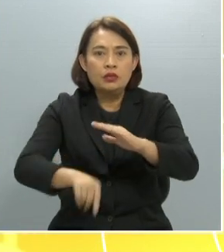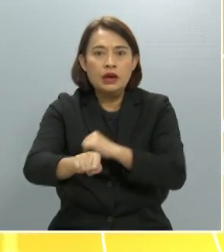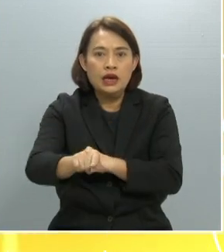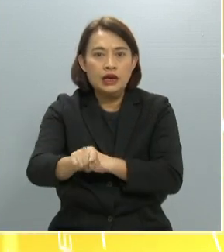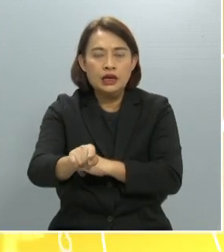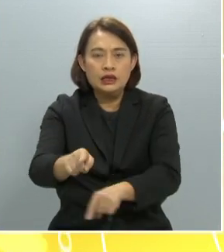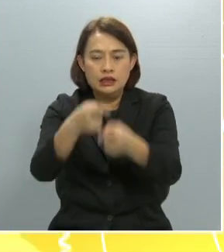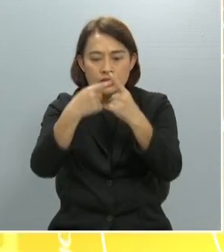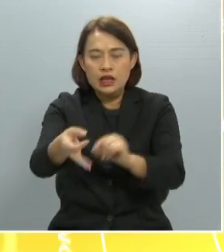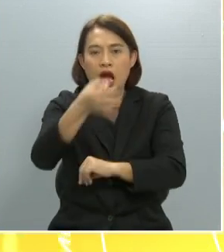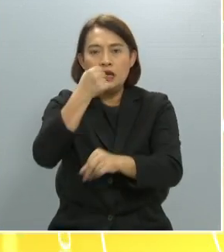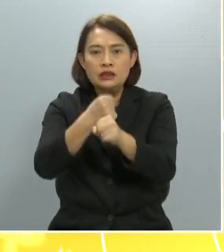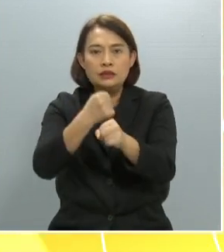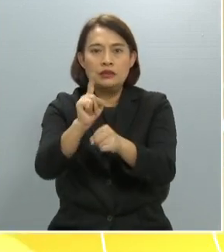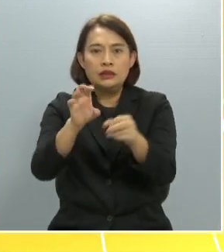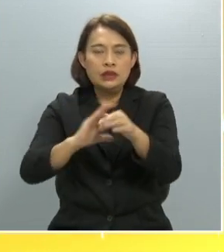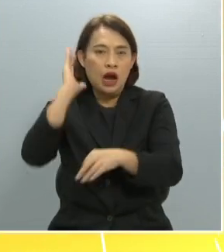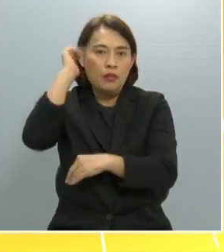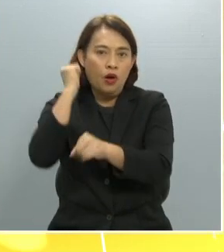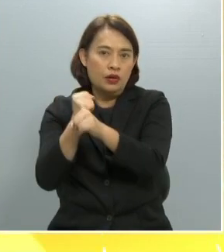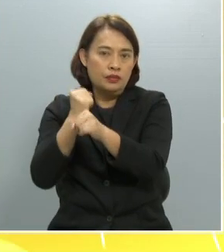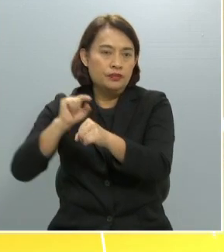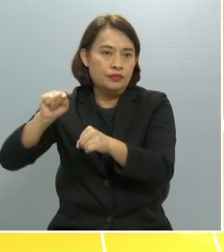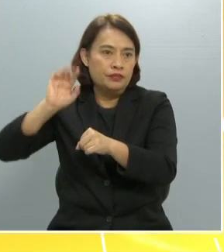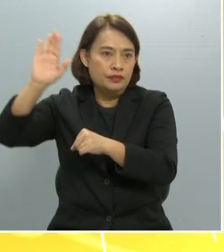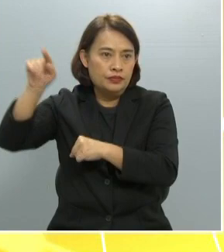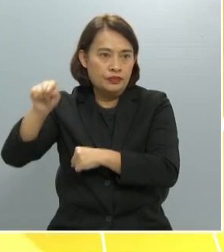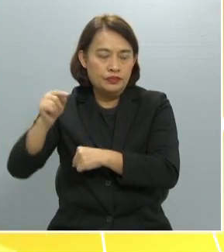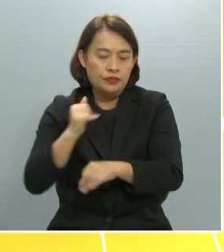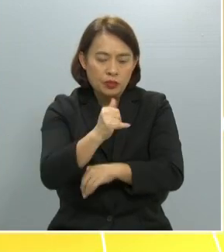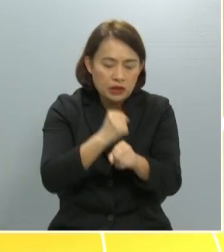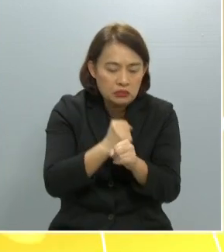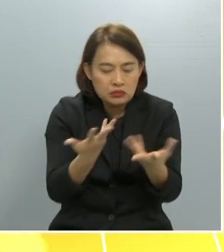ชีพซึ่งสืบต่อจากคุณพ่อและเป็นอาชีพที่ไม่ต้องไปแย่งกับใครเพราะไม่มีใคร